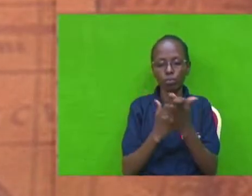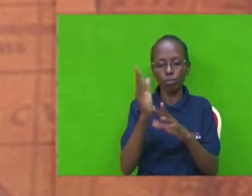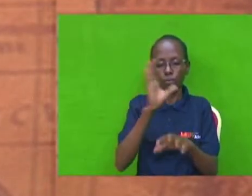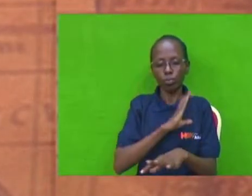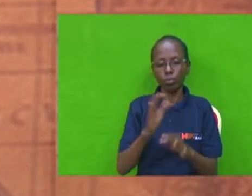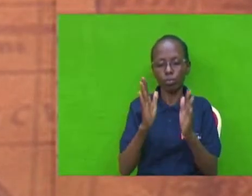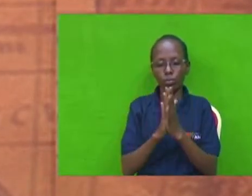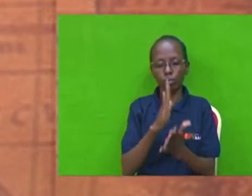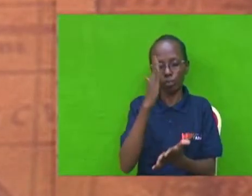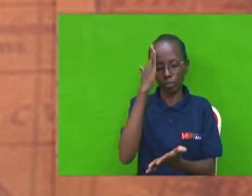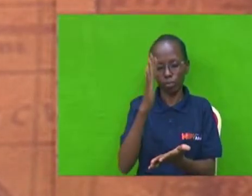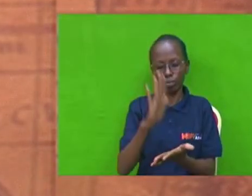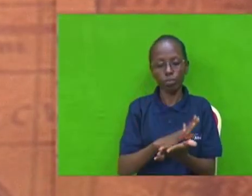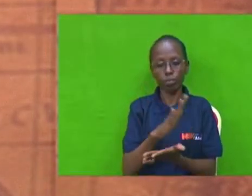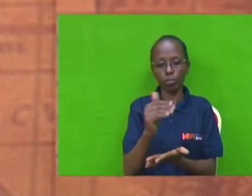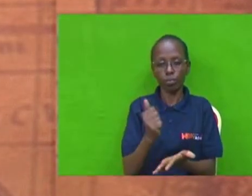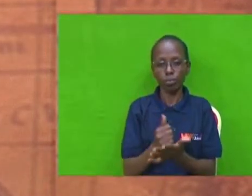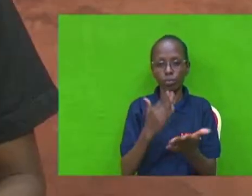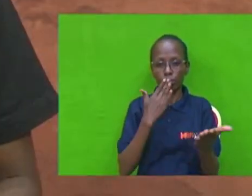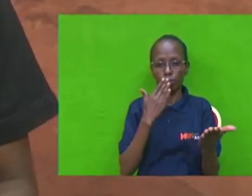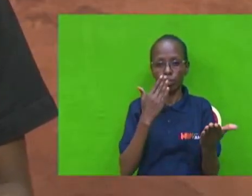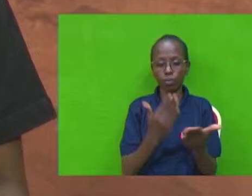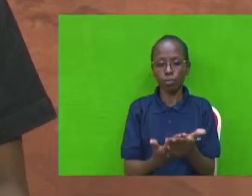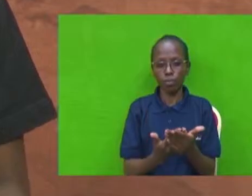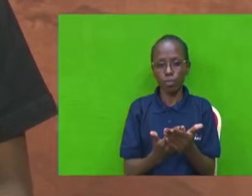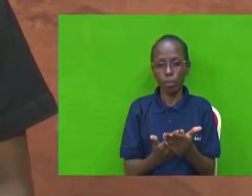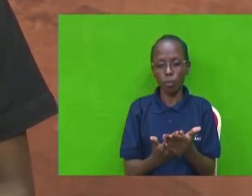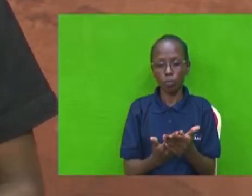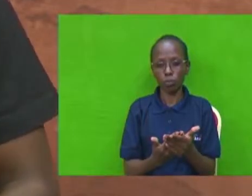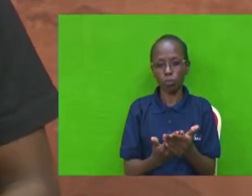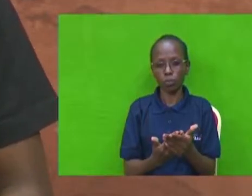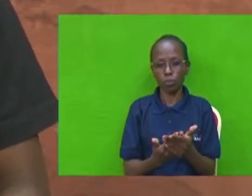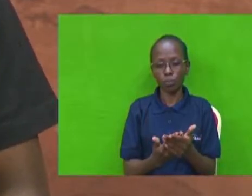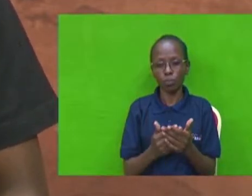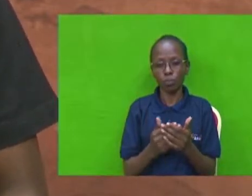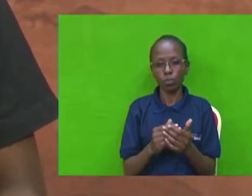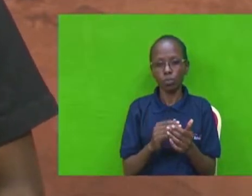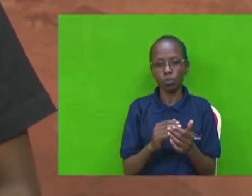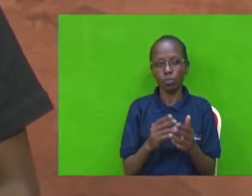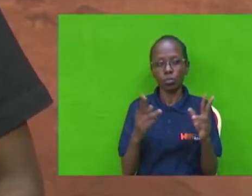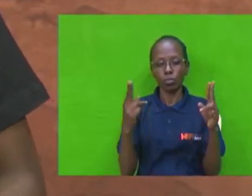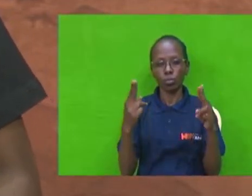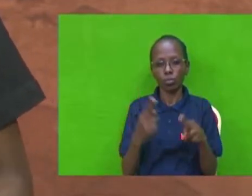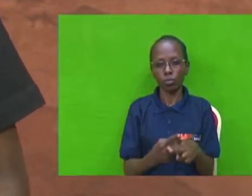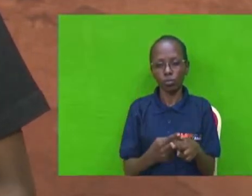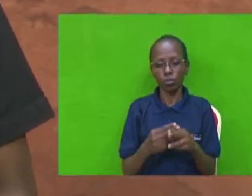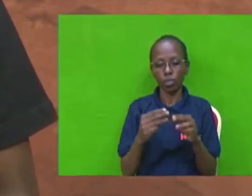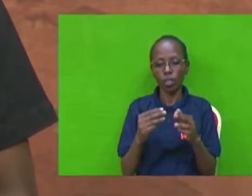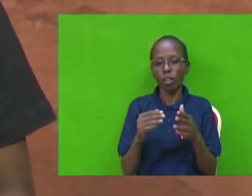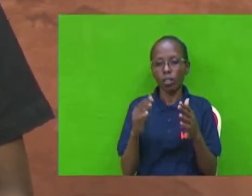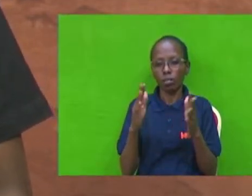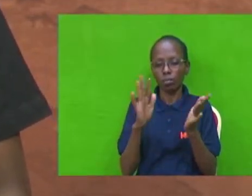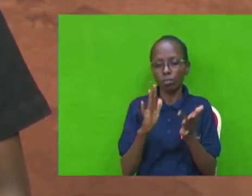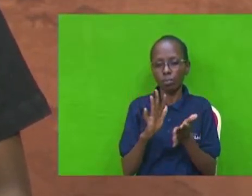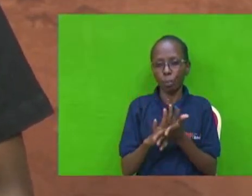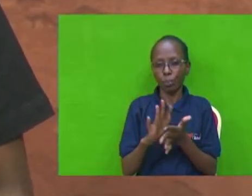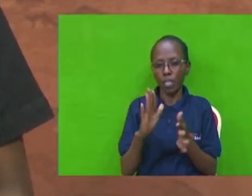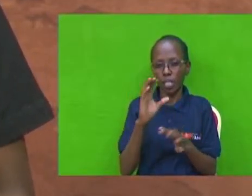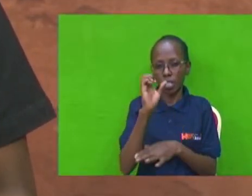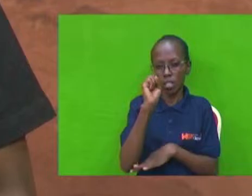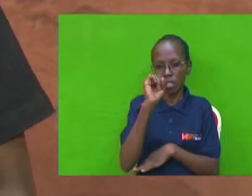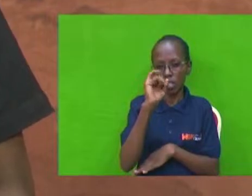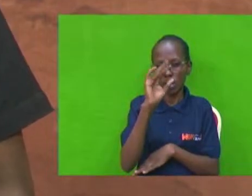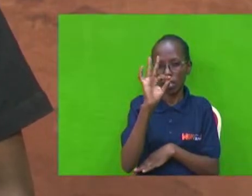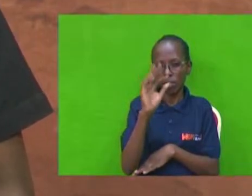tuomba. Amen. Asante. Si kitambo sifa inakuja ili tukainue